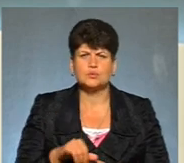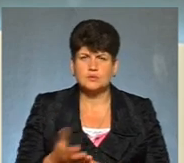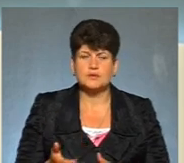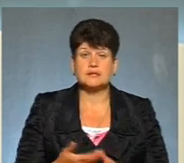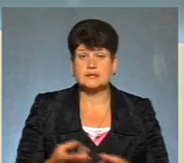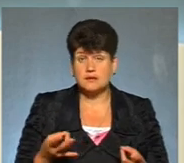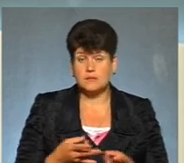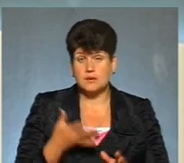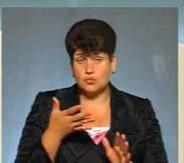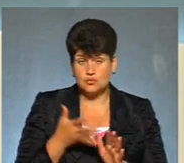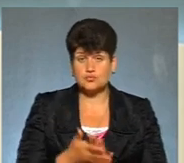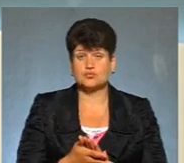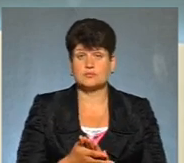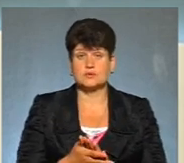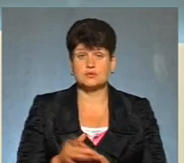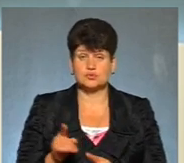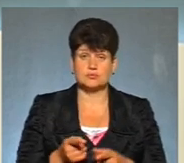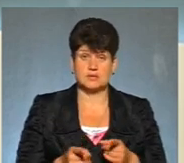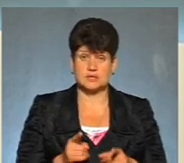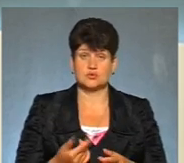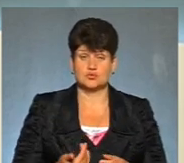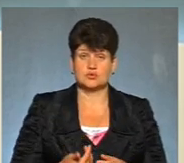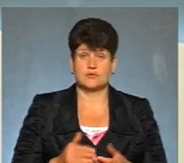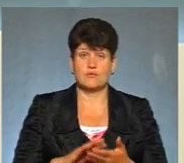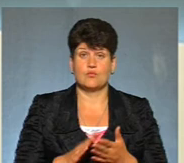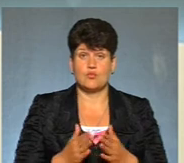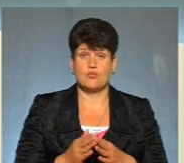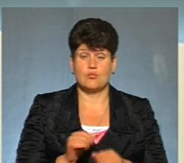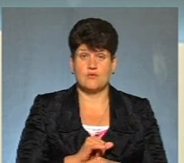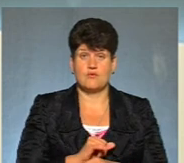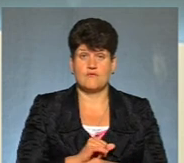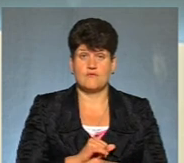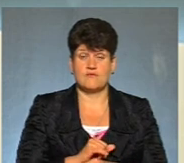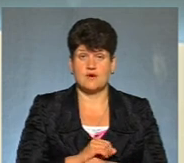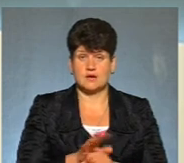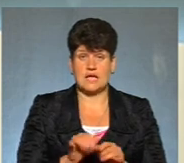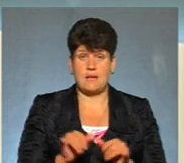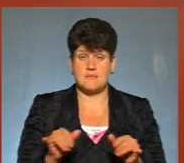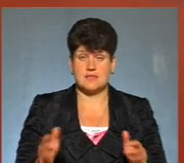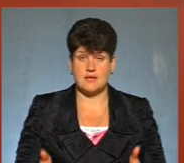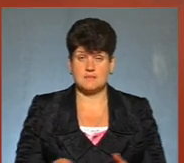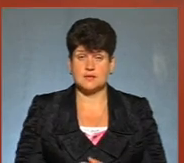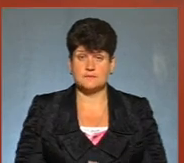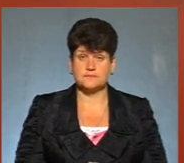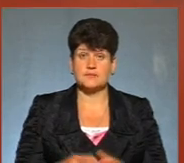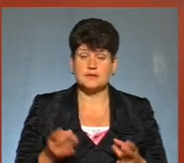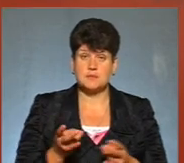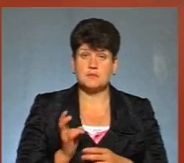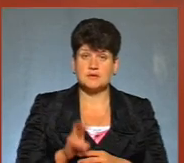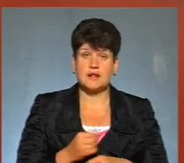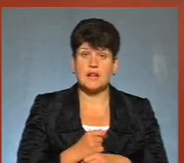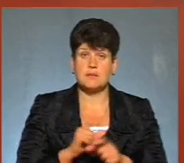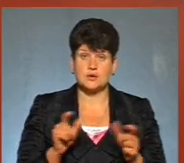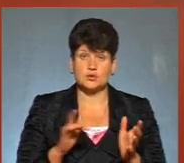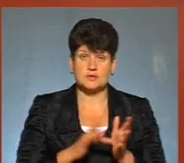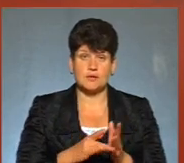треба розуміти, що ми дійсно живемо в умовах епідемії. Думаю, варто лише прийти до лабораторного центру, подивитися,